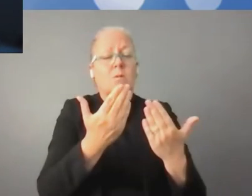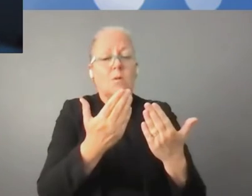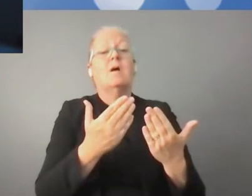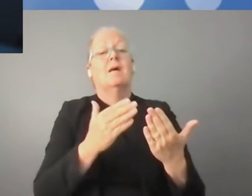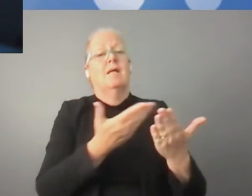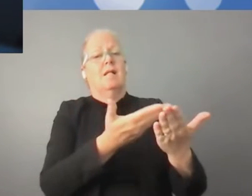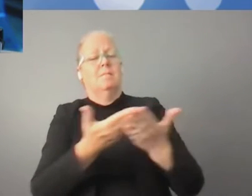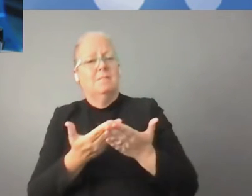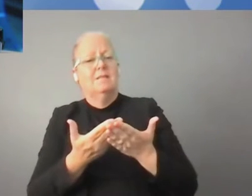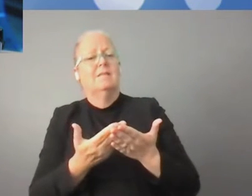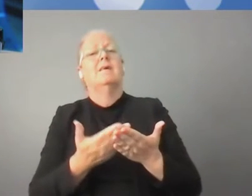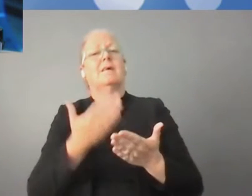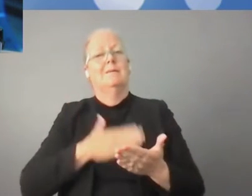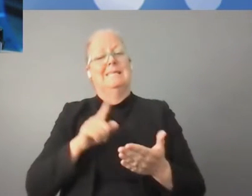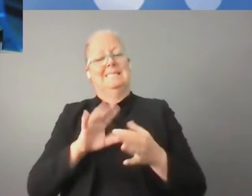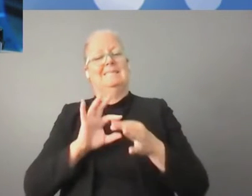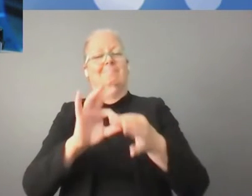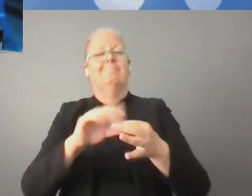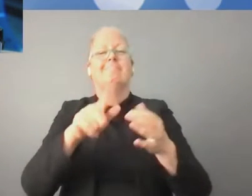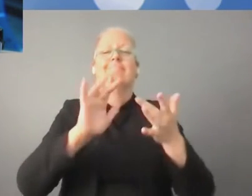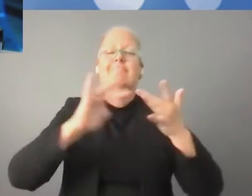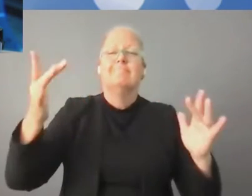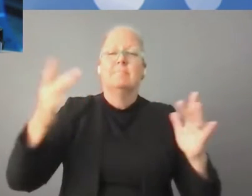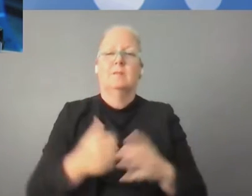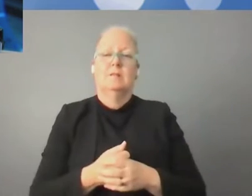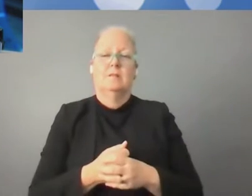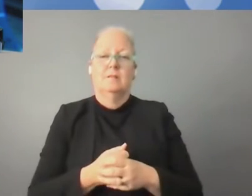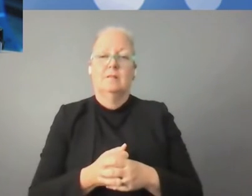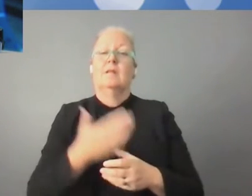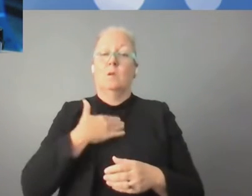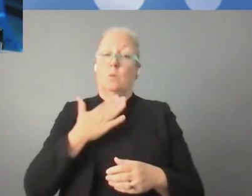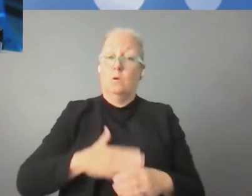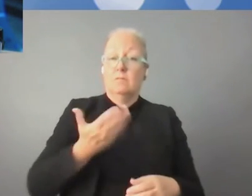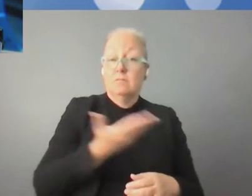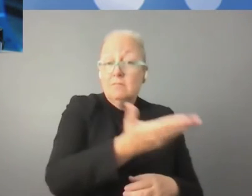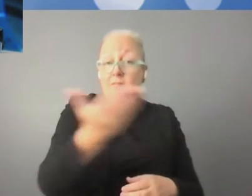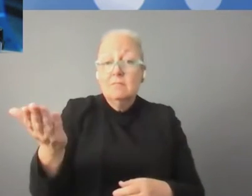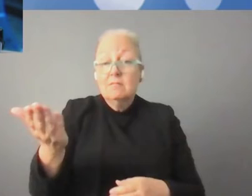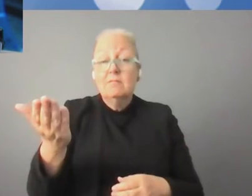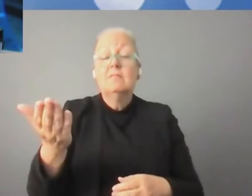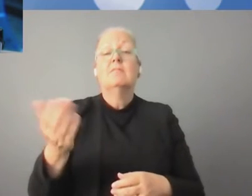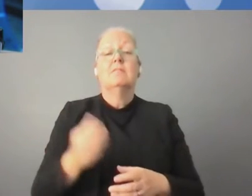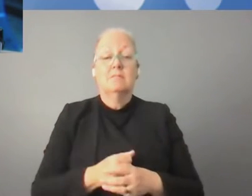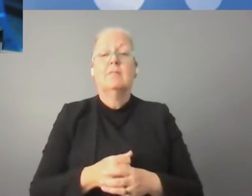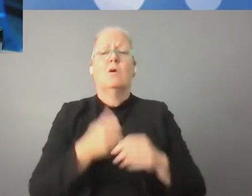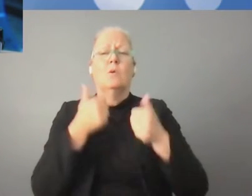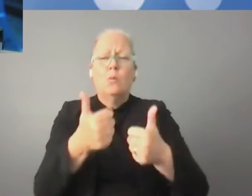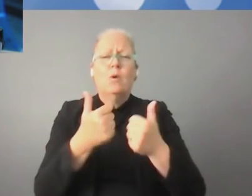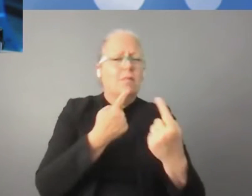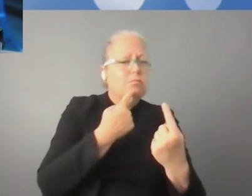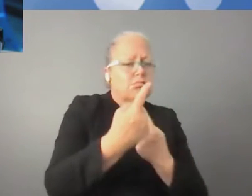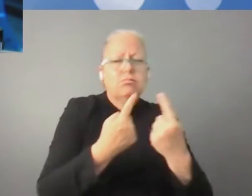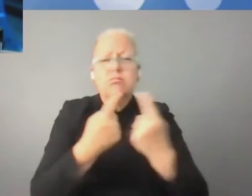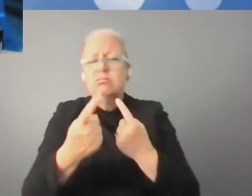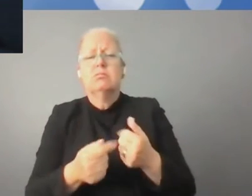сферы. И мы убеждены, что форум будет иметь практическое измерение, которое поспособствует увеличению безопасности